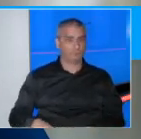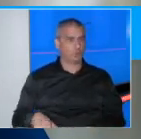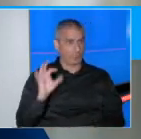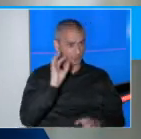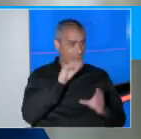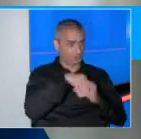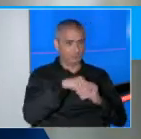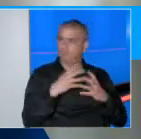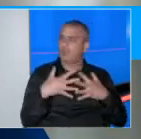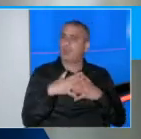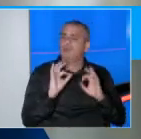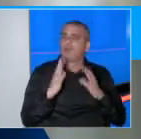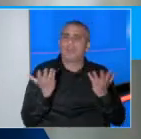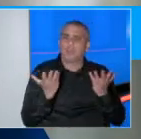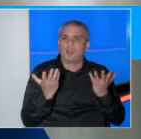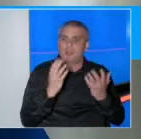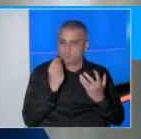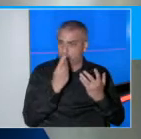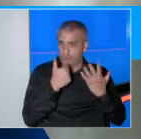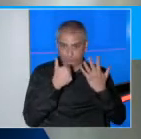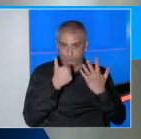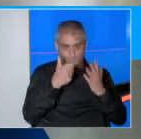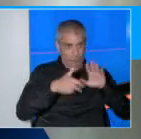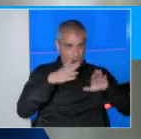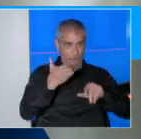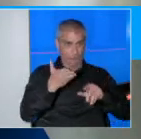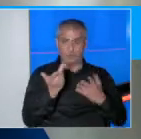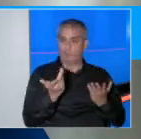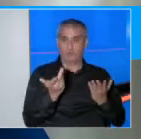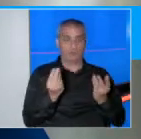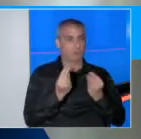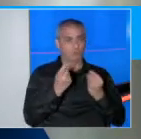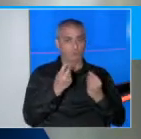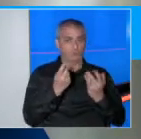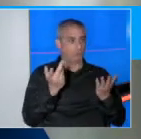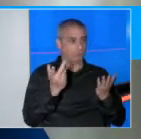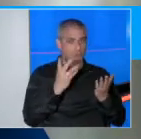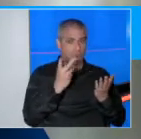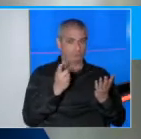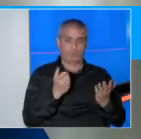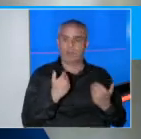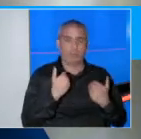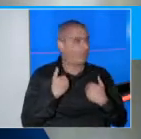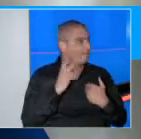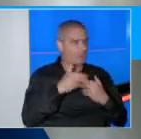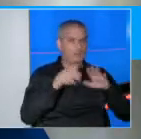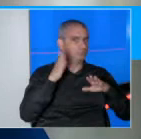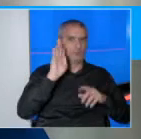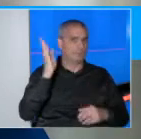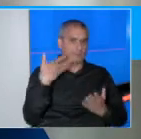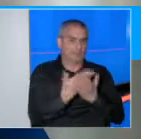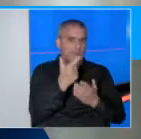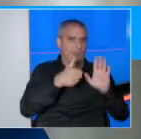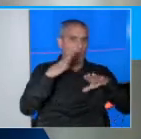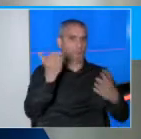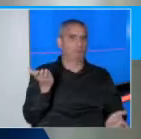שנה? מה, קואליציה שמה? שמה? של, של מישהו ששישה מנדטים הוא ראש ממשלה? של מי? שמי שיגזור גזרות קשות על השכבות? אנחנו... אבל גם ראש הממשלה נתניהו הציע